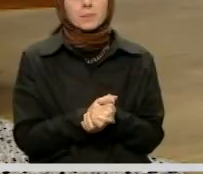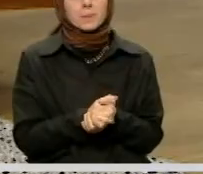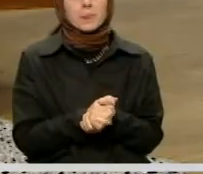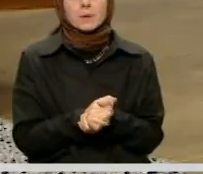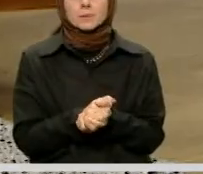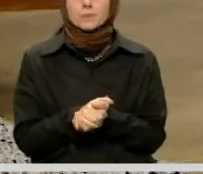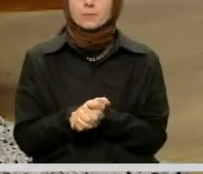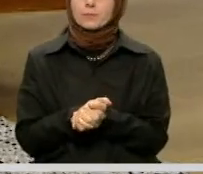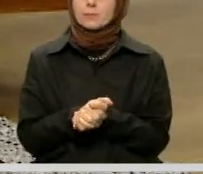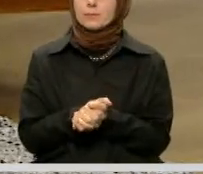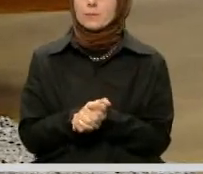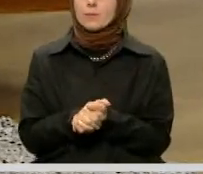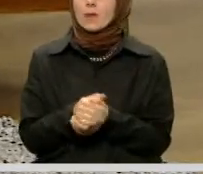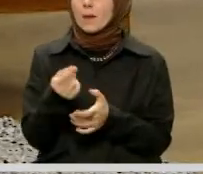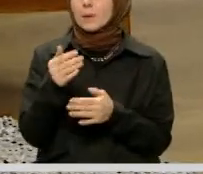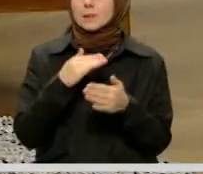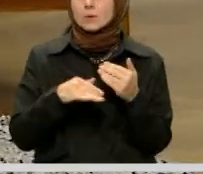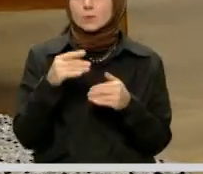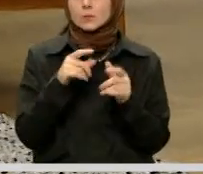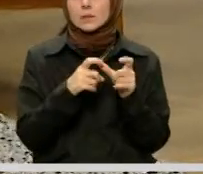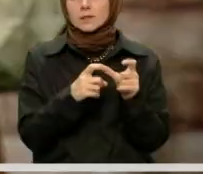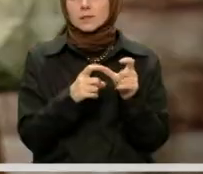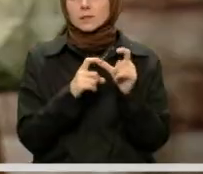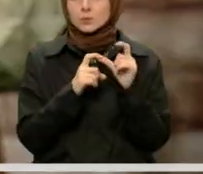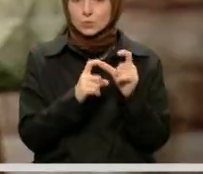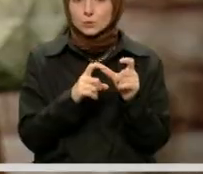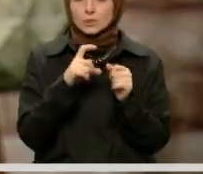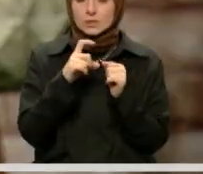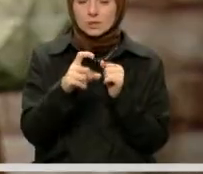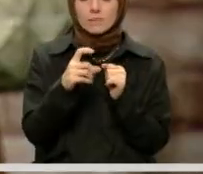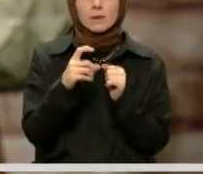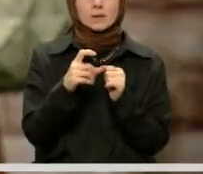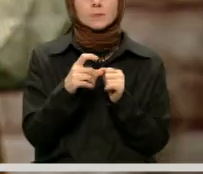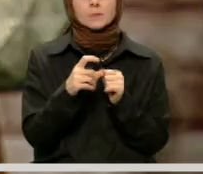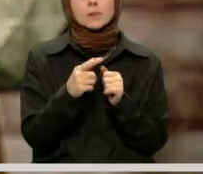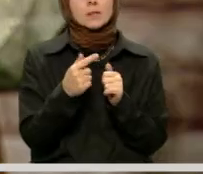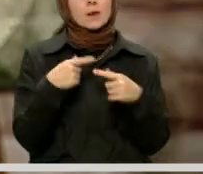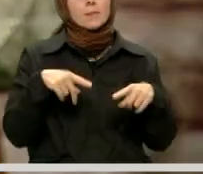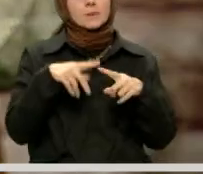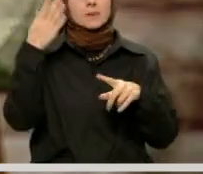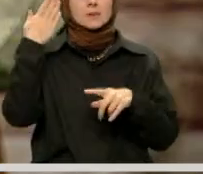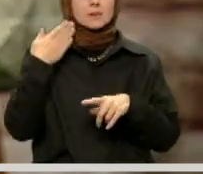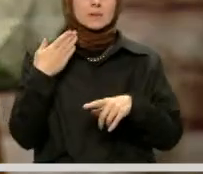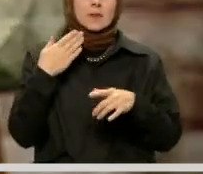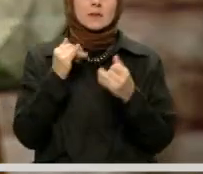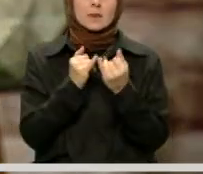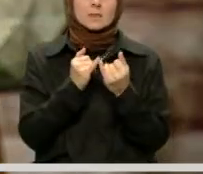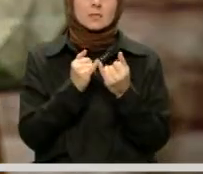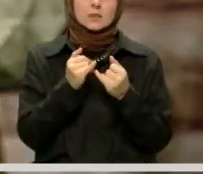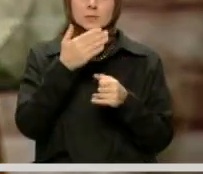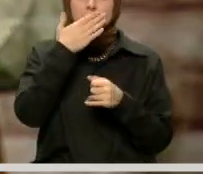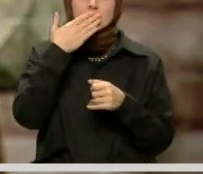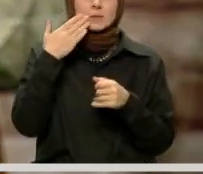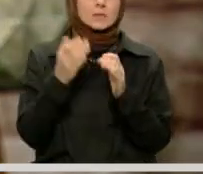ala Resulillah. Az önce sorunuza direkt giriş yaptım. Ben bizi izleyen kardeşlerimizin Ramazan'ını bir kez daha tebrik